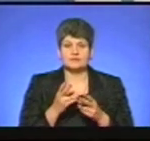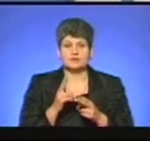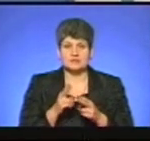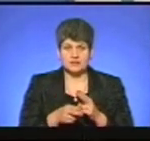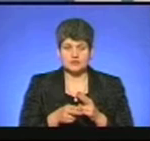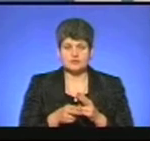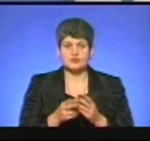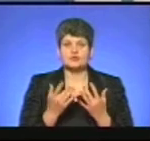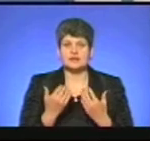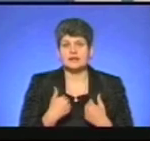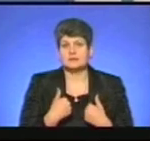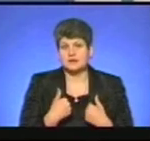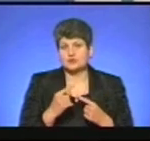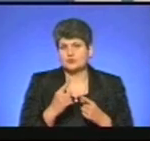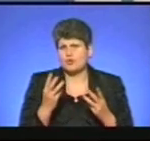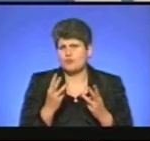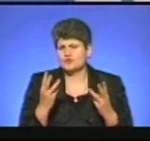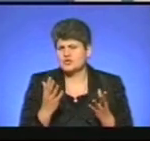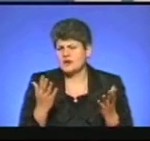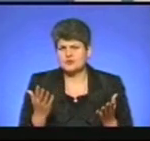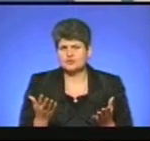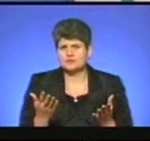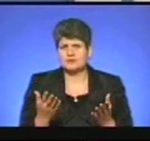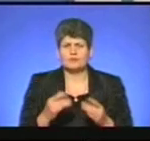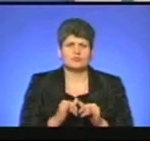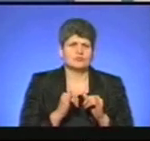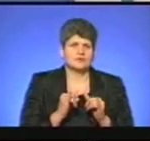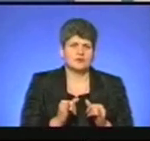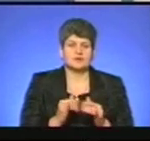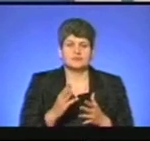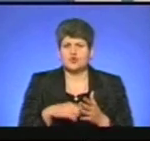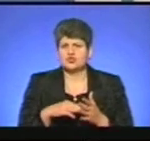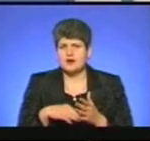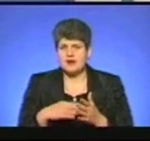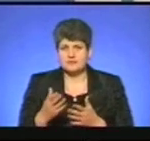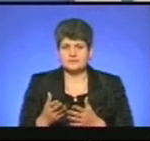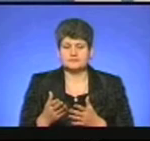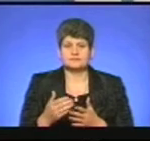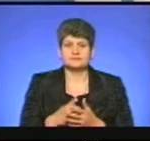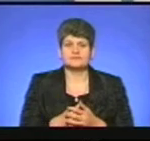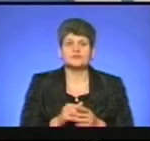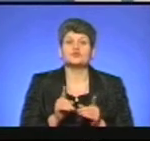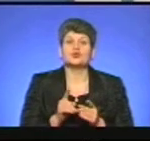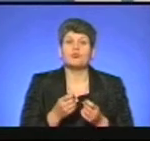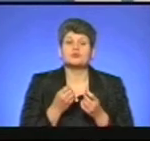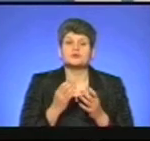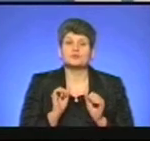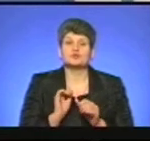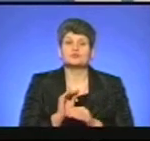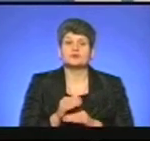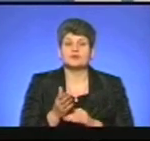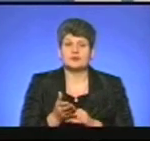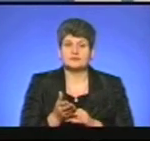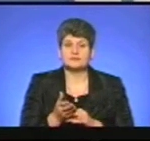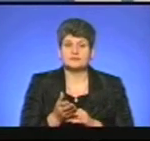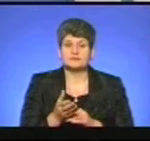закінчимо. Оскільки ми щось так про пожежу, про негатив, про штрафи. Що позитивно ми можемо додати? І,